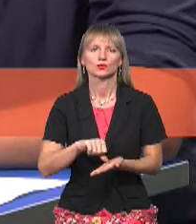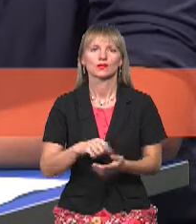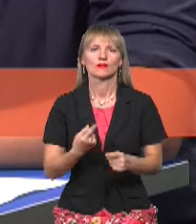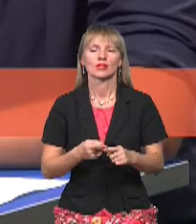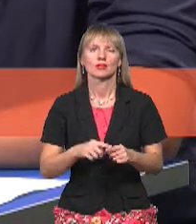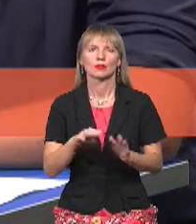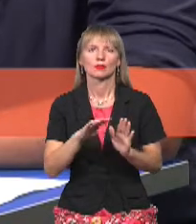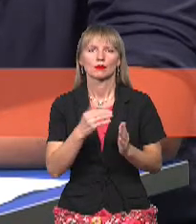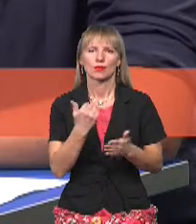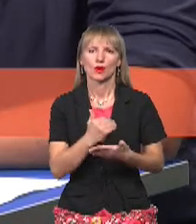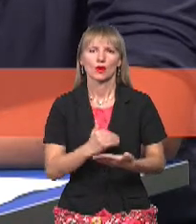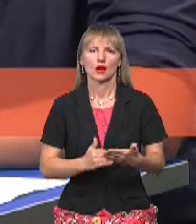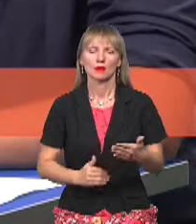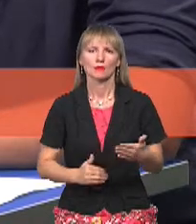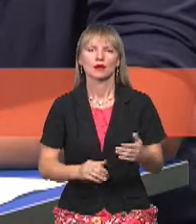цій програмі?